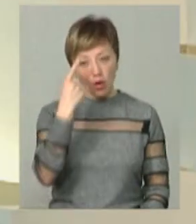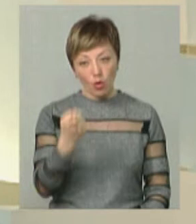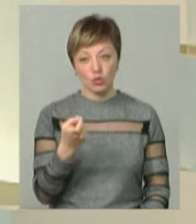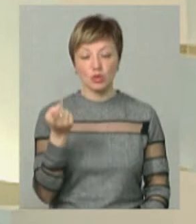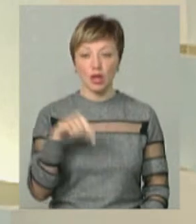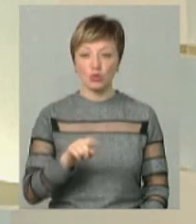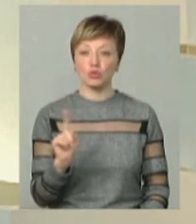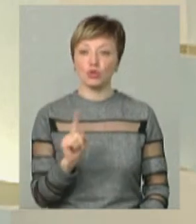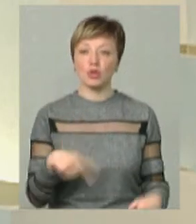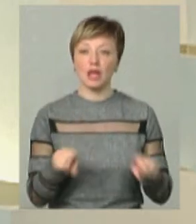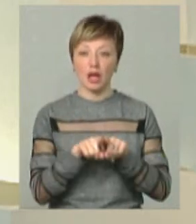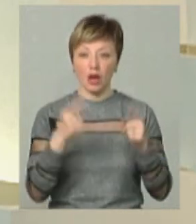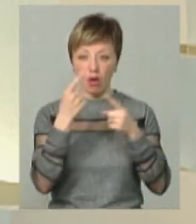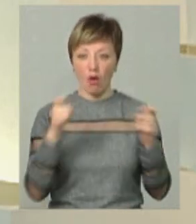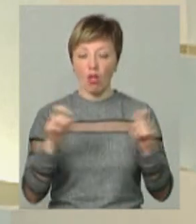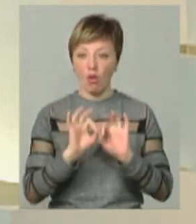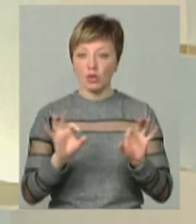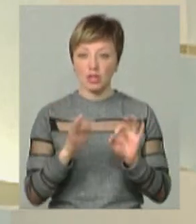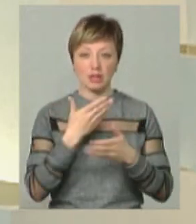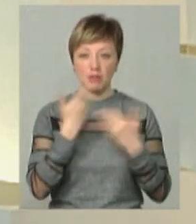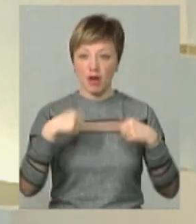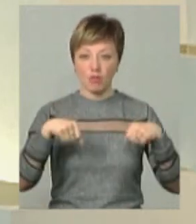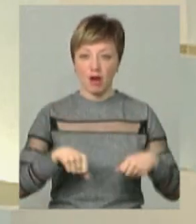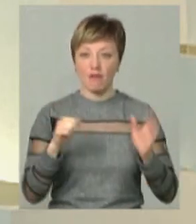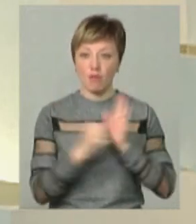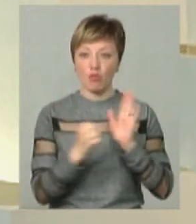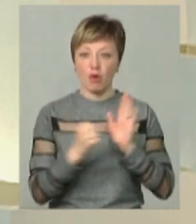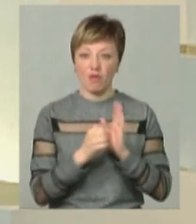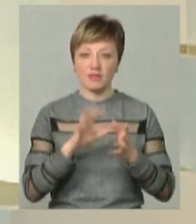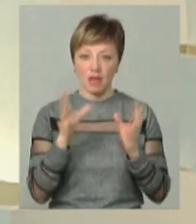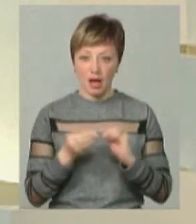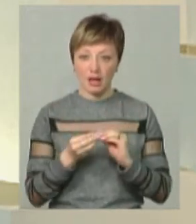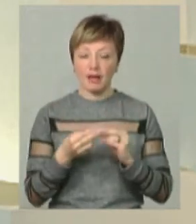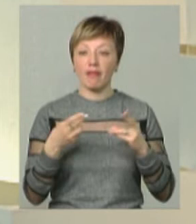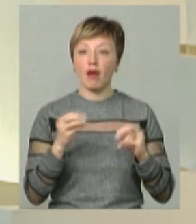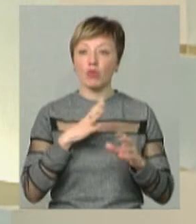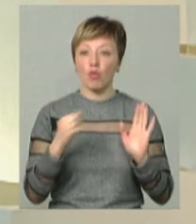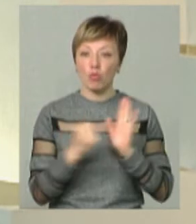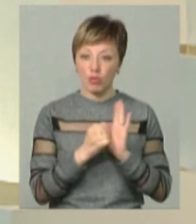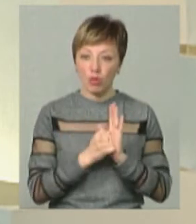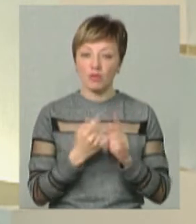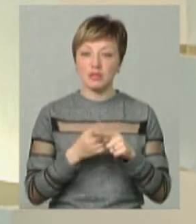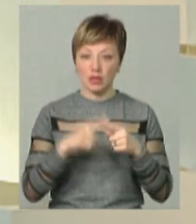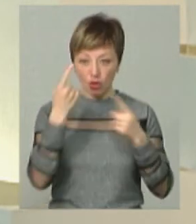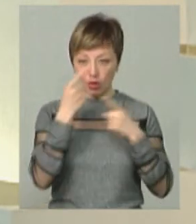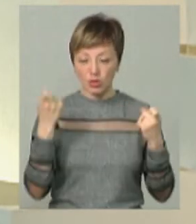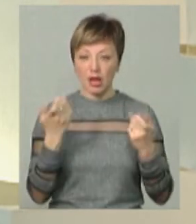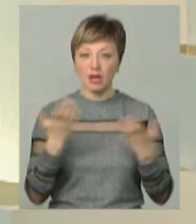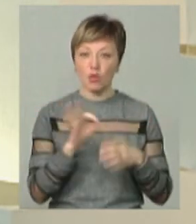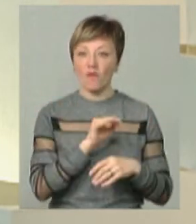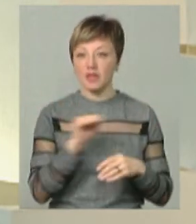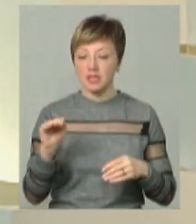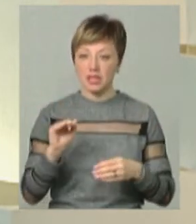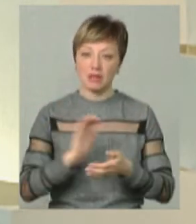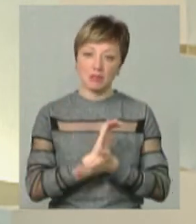тому, що такі оголошення не мають права публікуватися взагалі. Де вони були опубліковані, ці оголошення, якщо це якесь